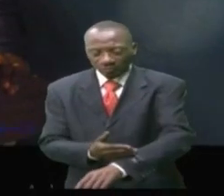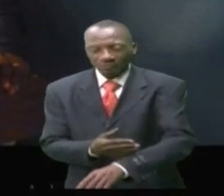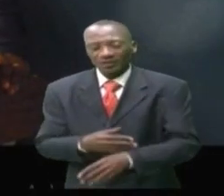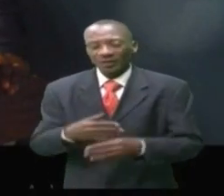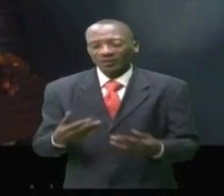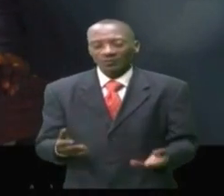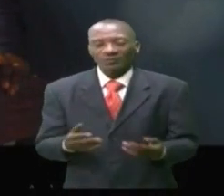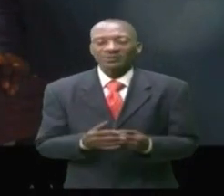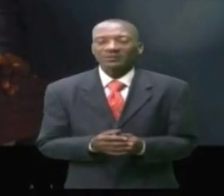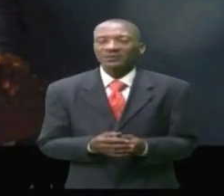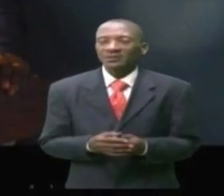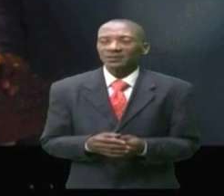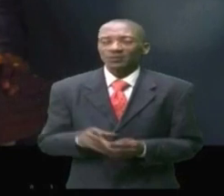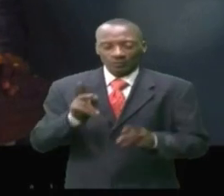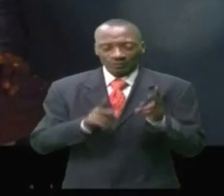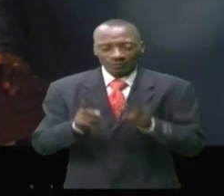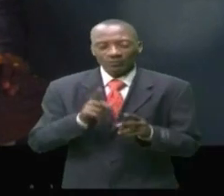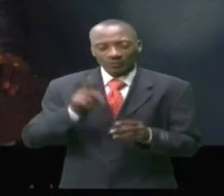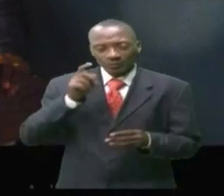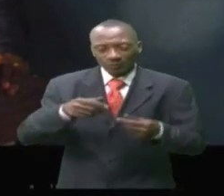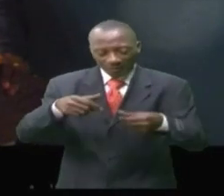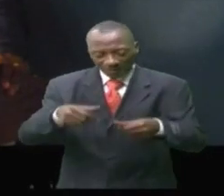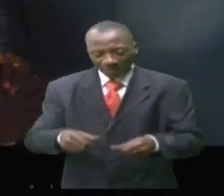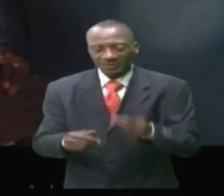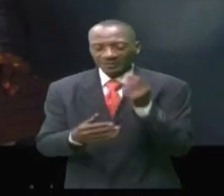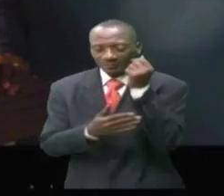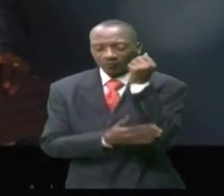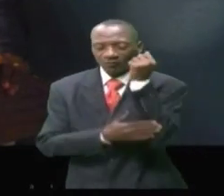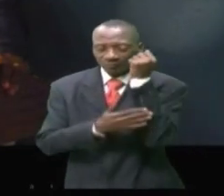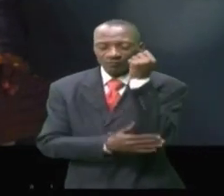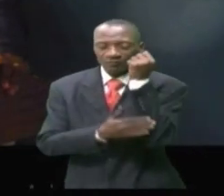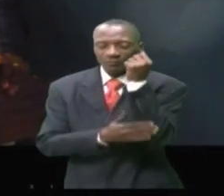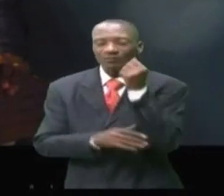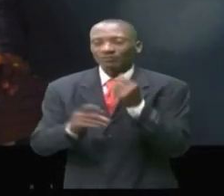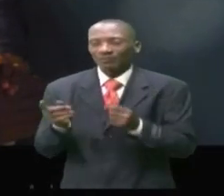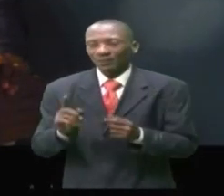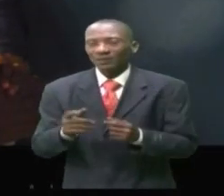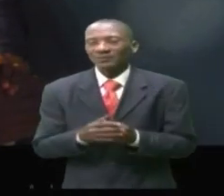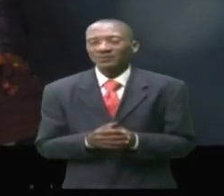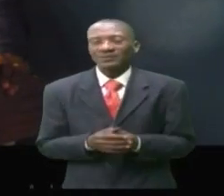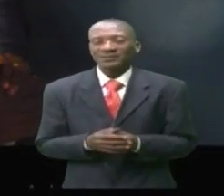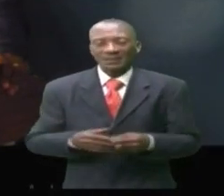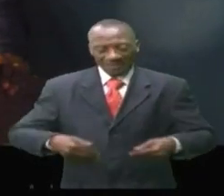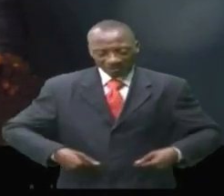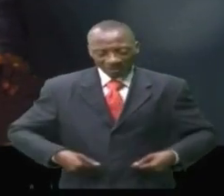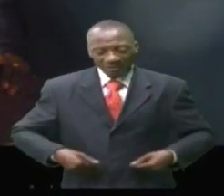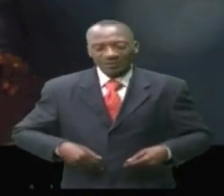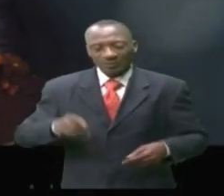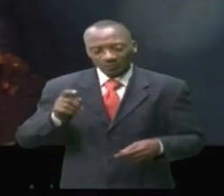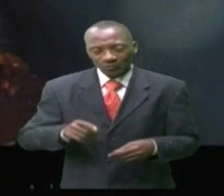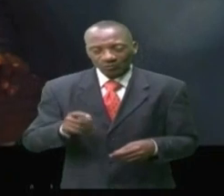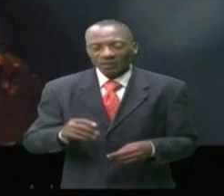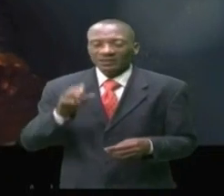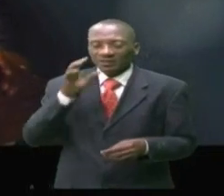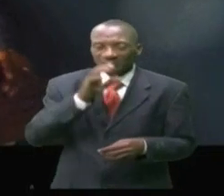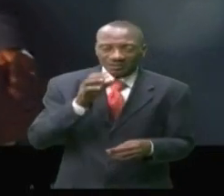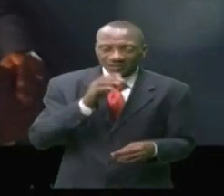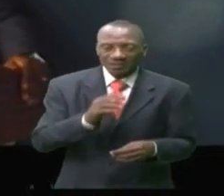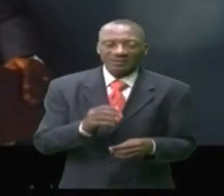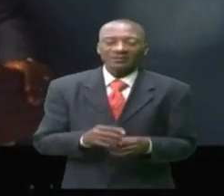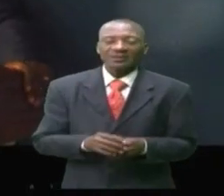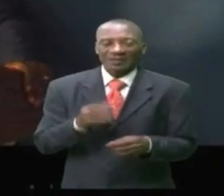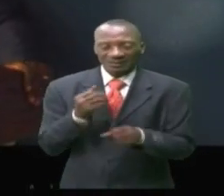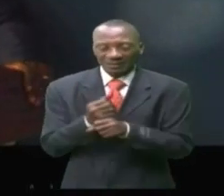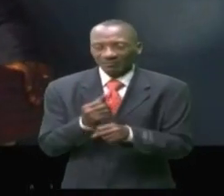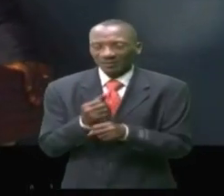prioritaires. La FNJEC s'engage à transmettre fidèlement aux autorités concernées, avec